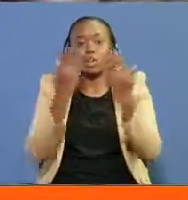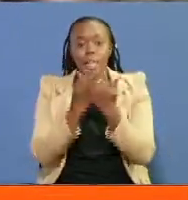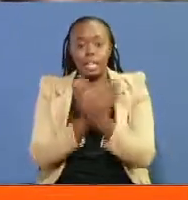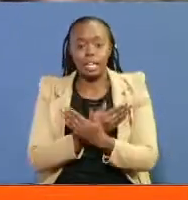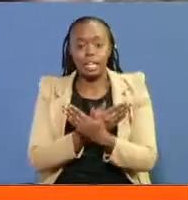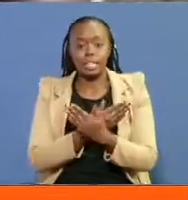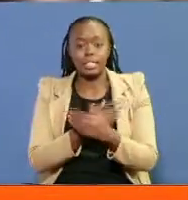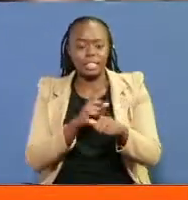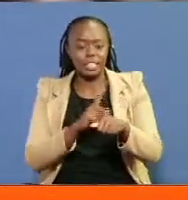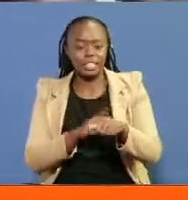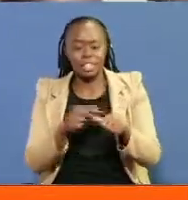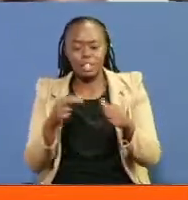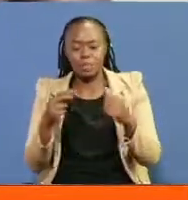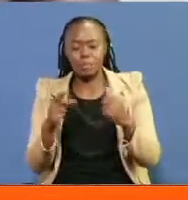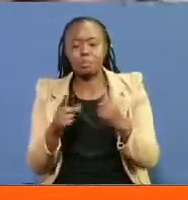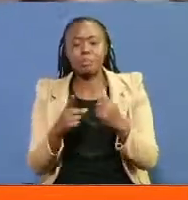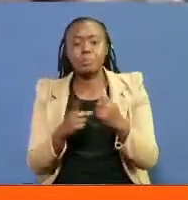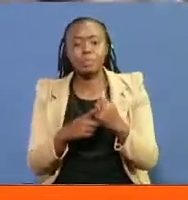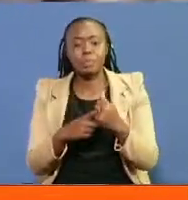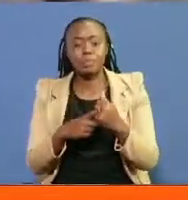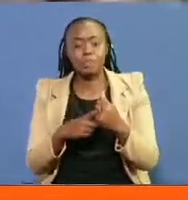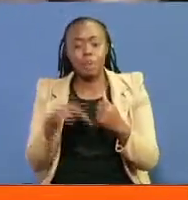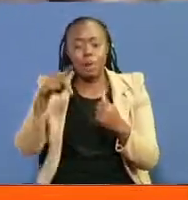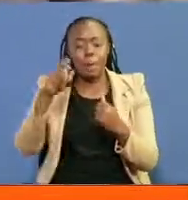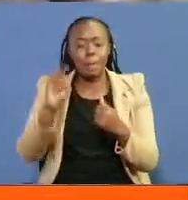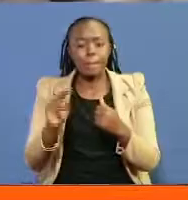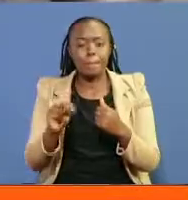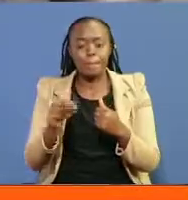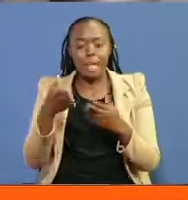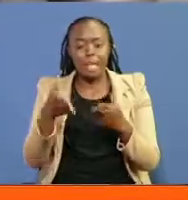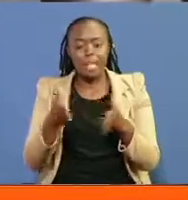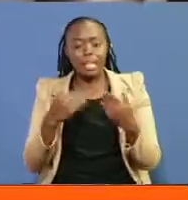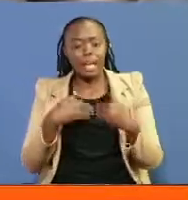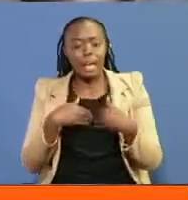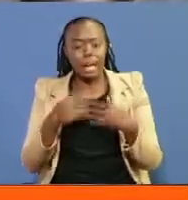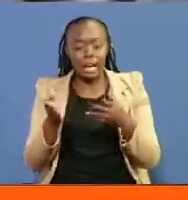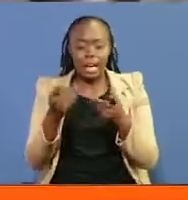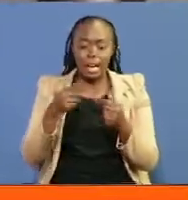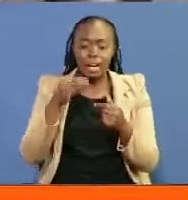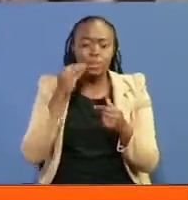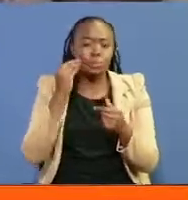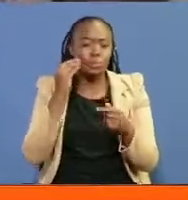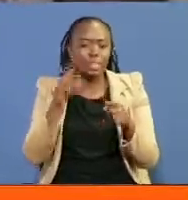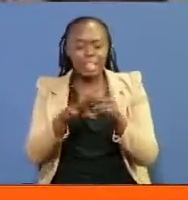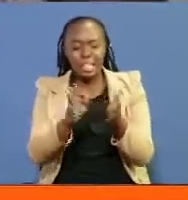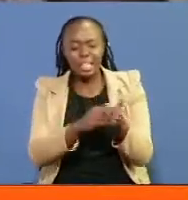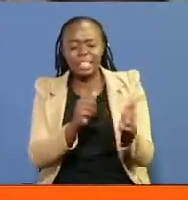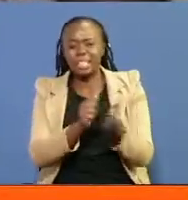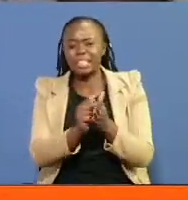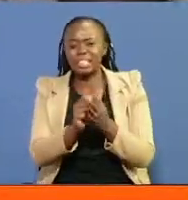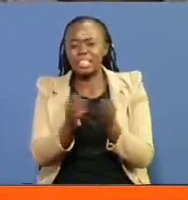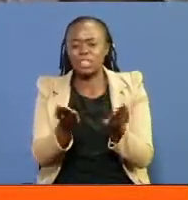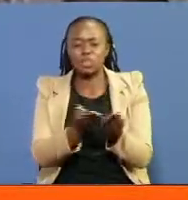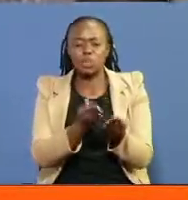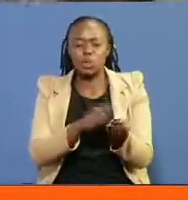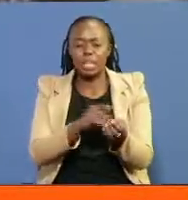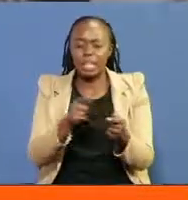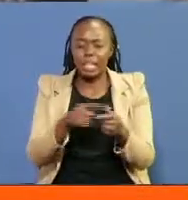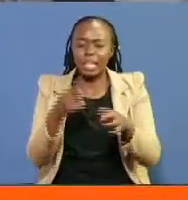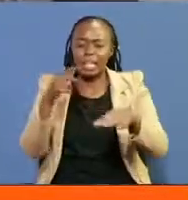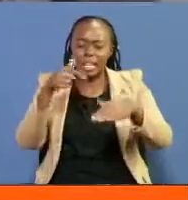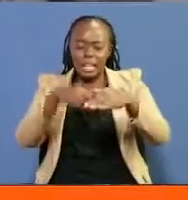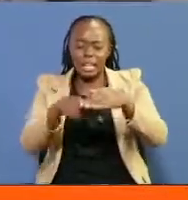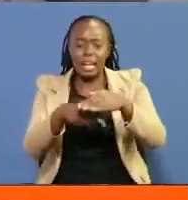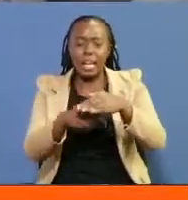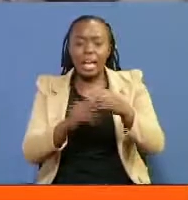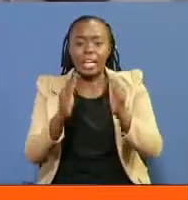Usiku wa saa saba kuna askari ambao wamekuja kule nyumbani kule. Wakaja wakafunja mlango, wakaingia kwa nyumba,